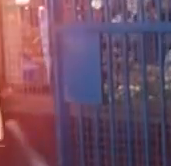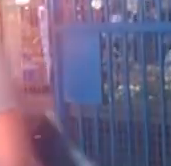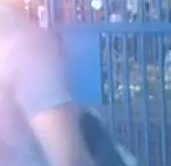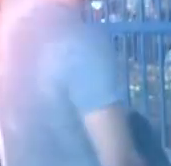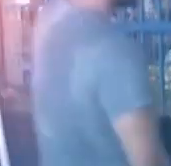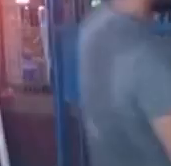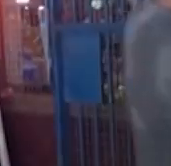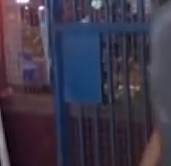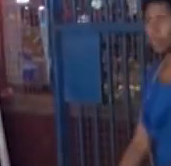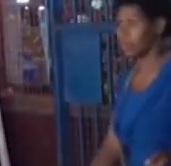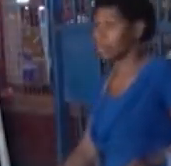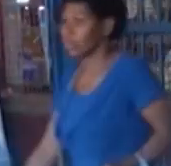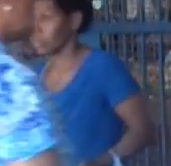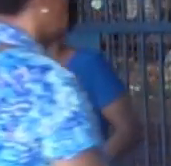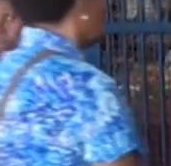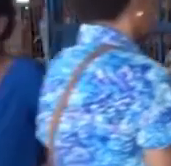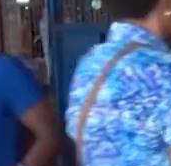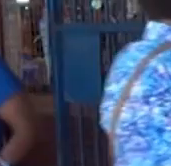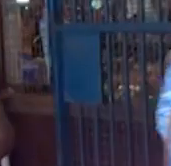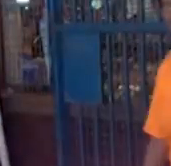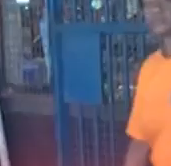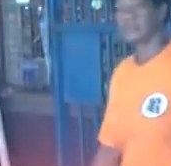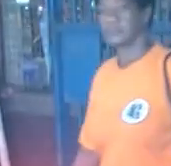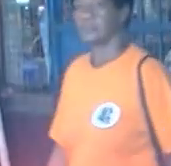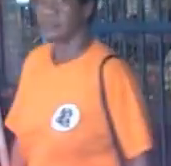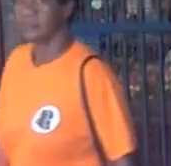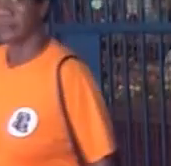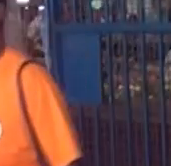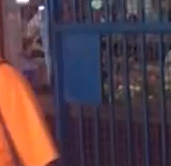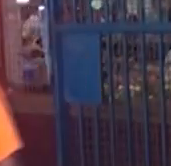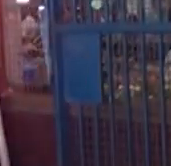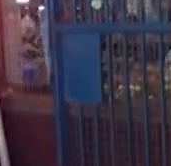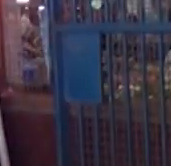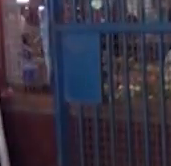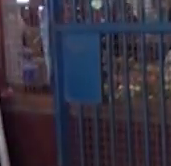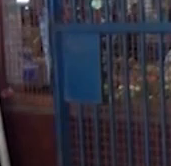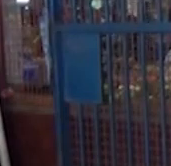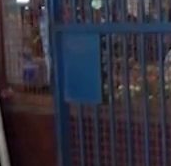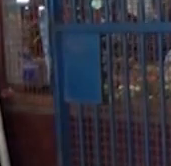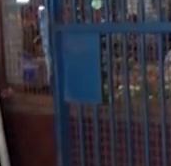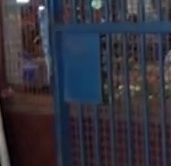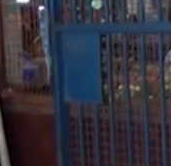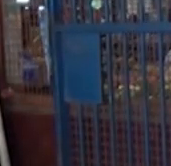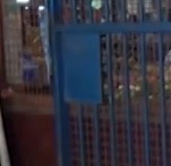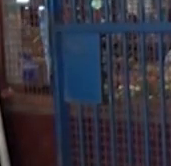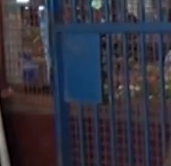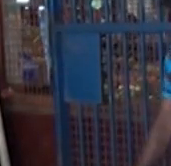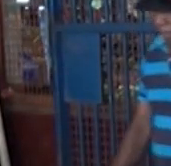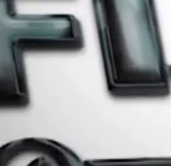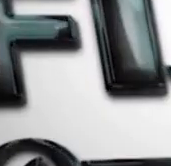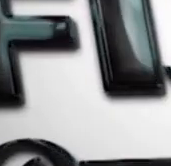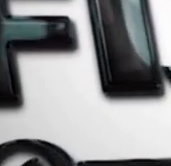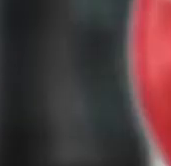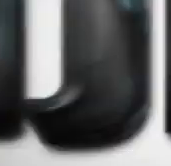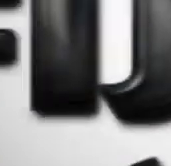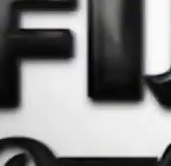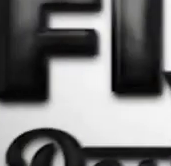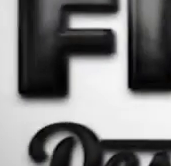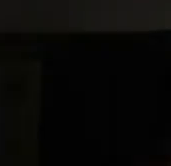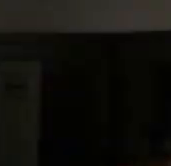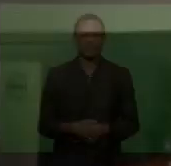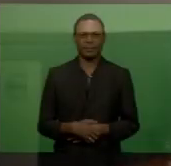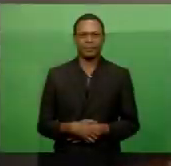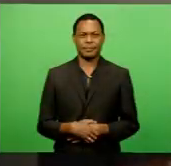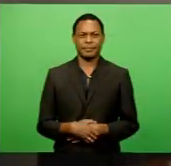कुमार स्वामी नायक गोंगो लुगु लटोका रेडियो फीजी 2 में पुराना गाना लगे हमें बहुत अच्छा लगे. Radio Fiji